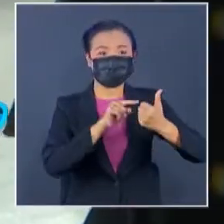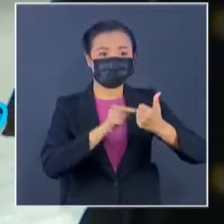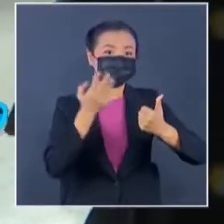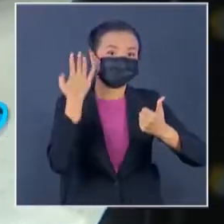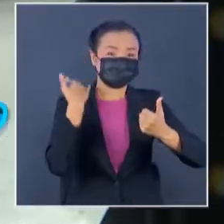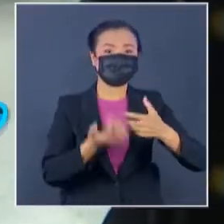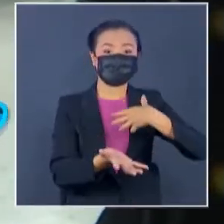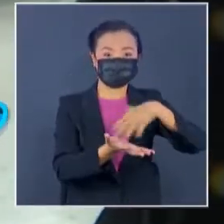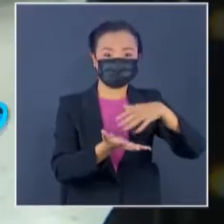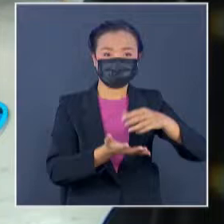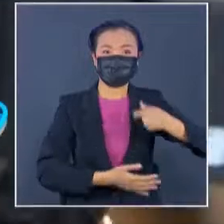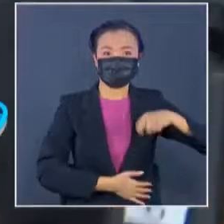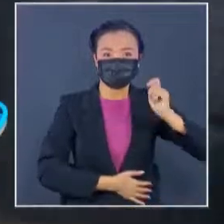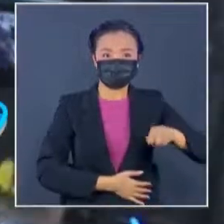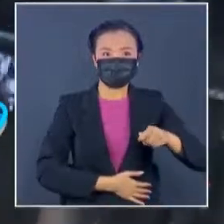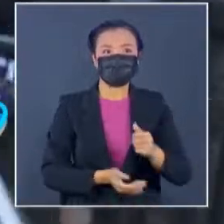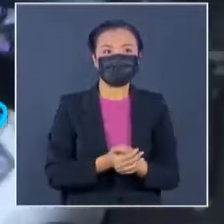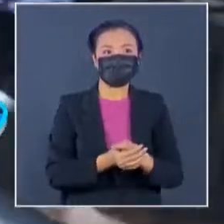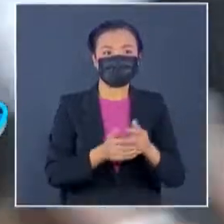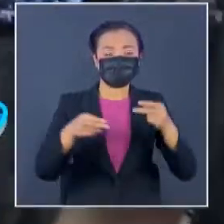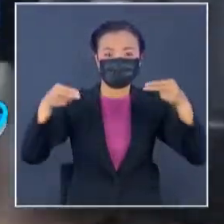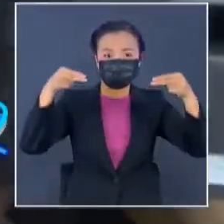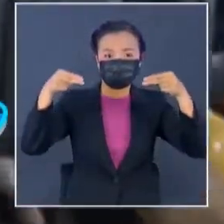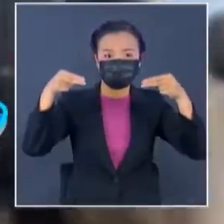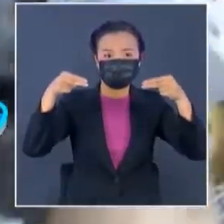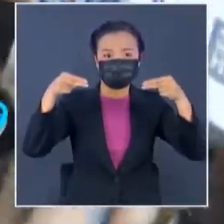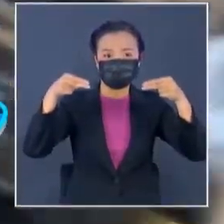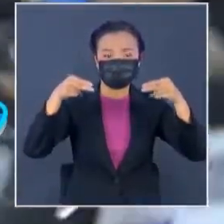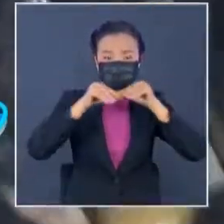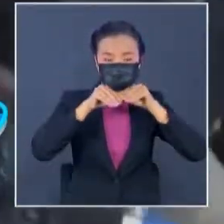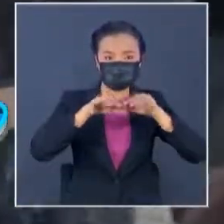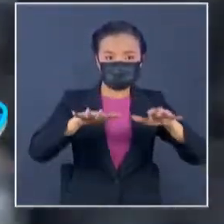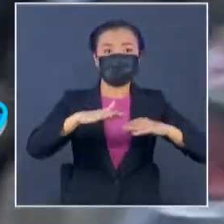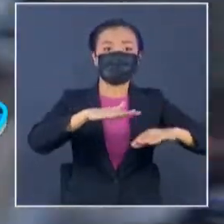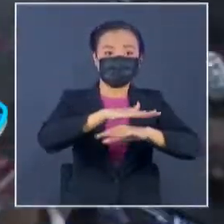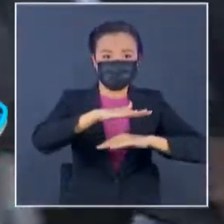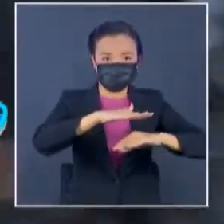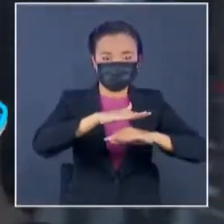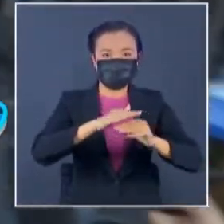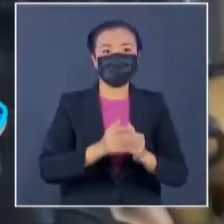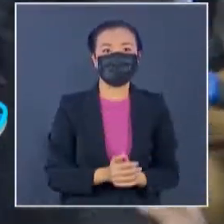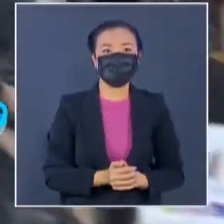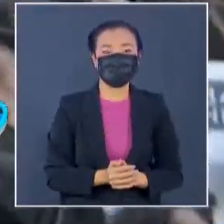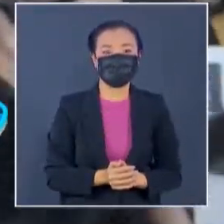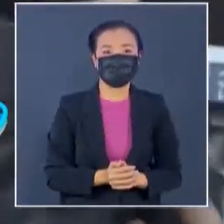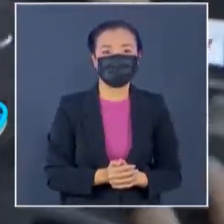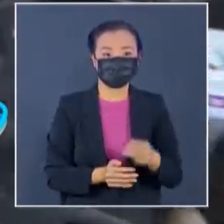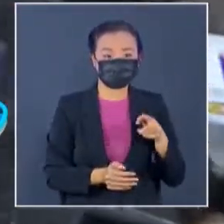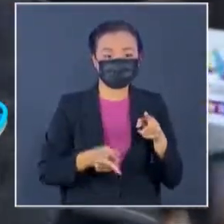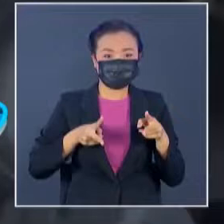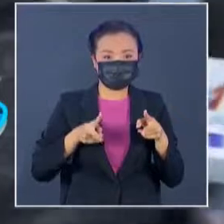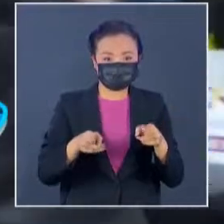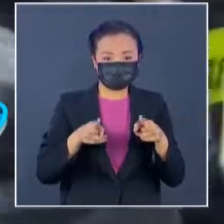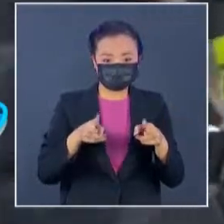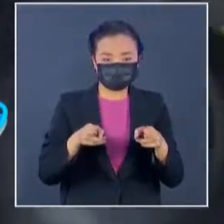งต่อศาลด้วยครับบอกว่าคลิปจากกล้องวงจรปิดที่มีการนำมาใช้เป็นพยานหลักฐานเนี่ยมีการตัดต่อเอาบ